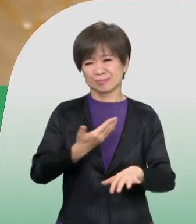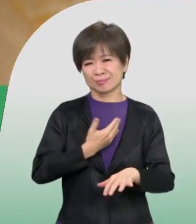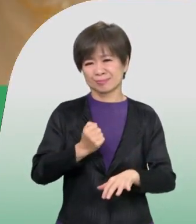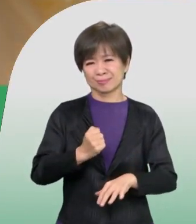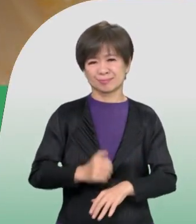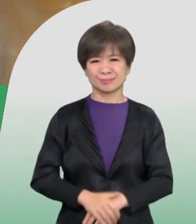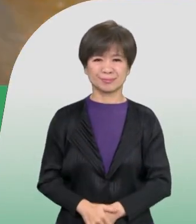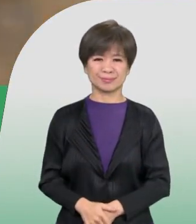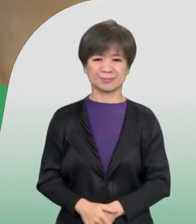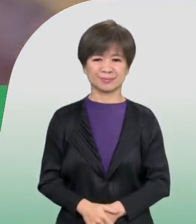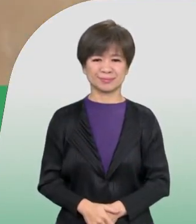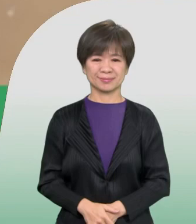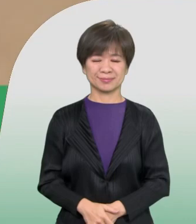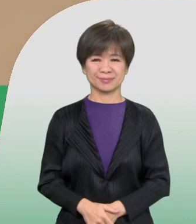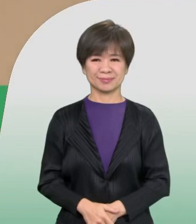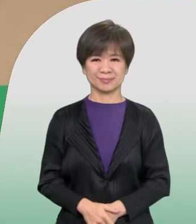容。